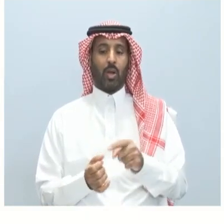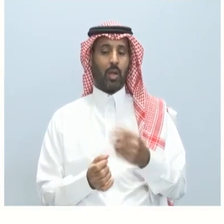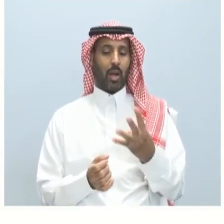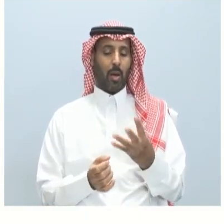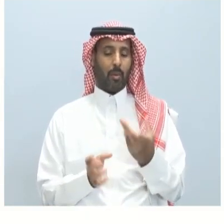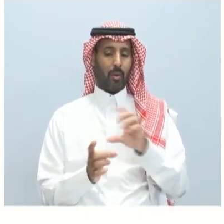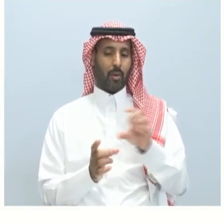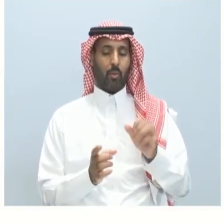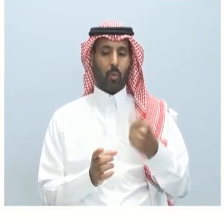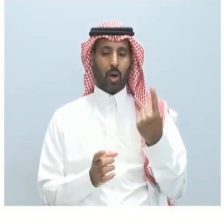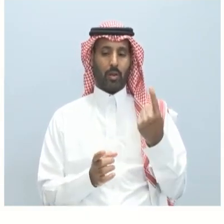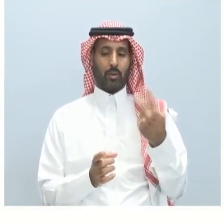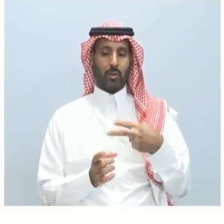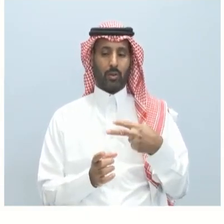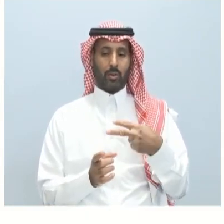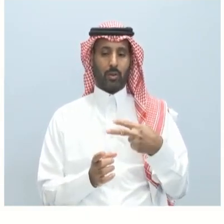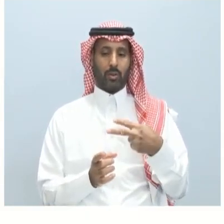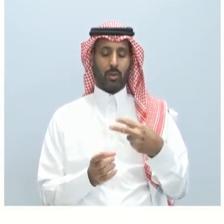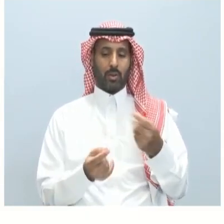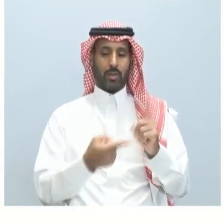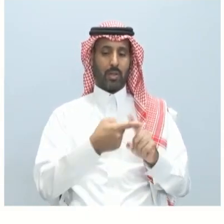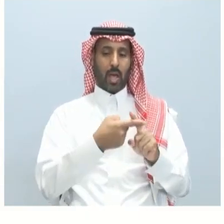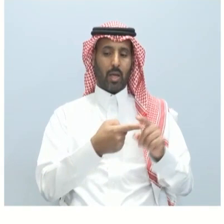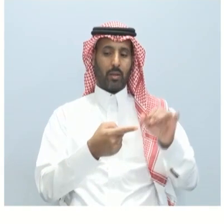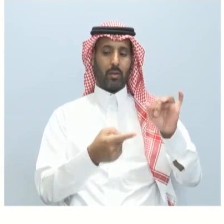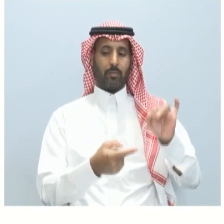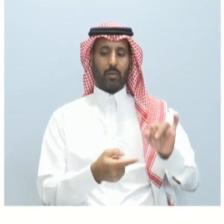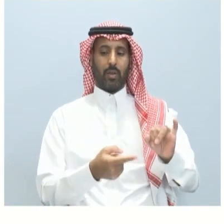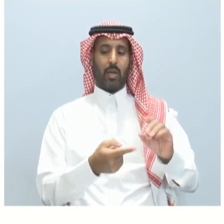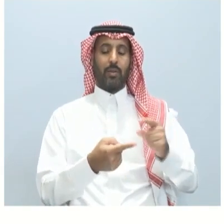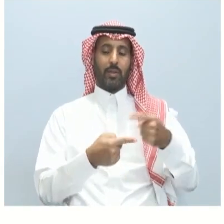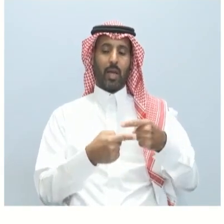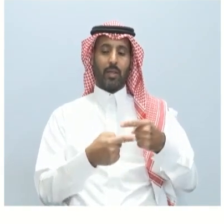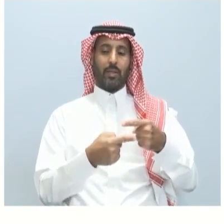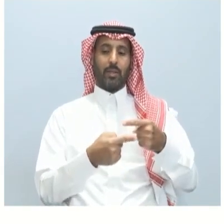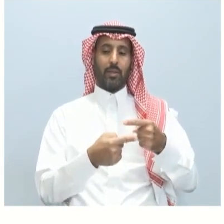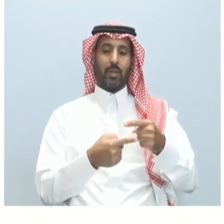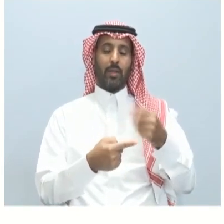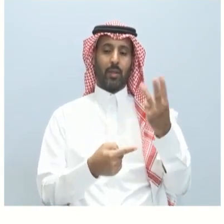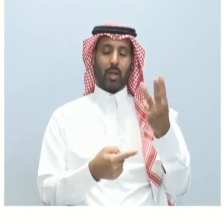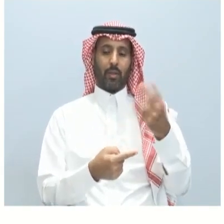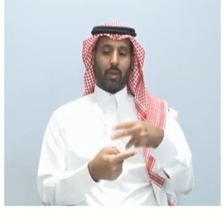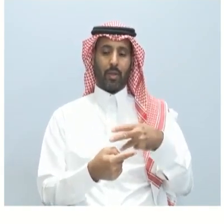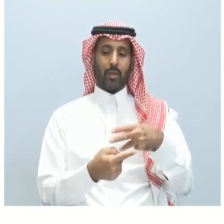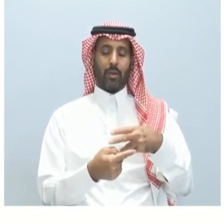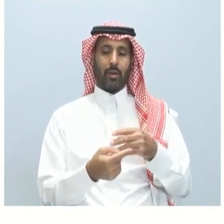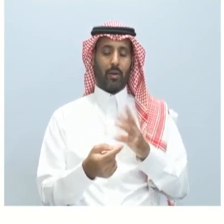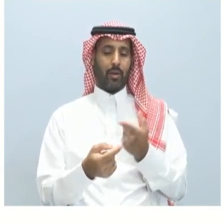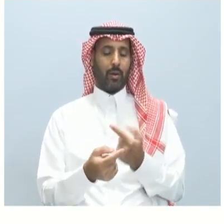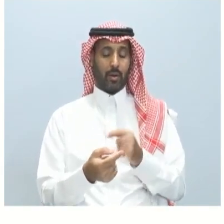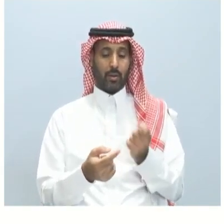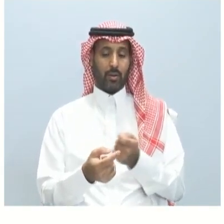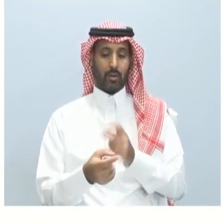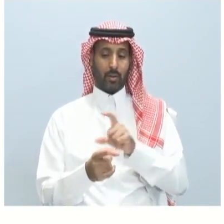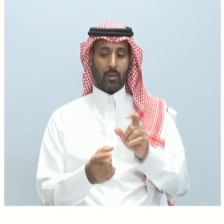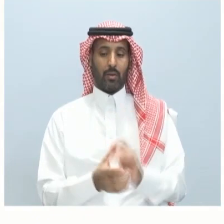المعادله 21 مضافا اليها م تساوي 33 نريد ان نحل